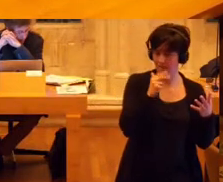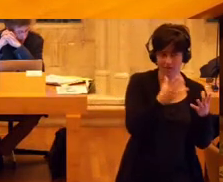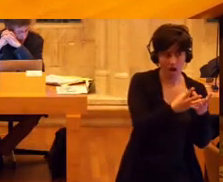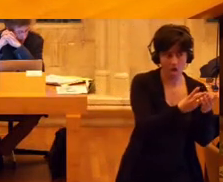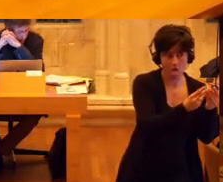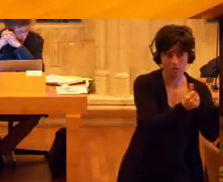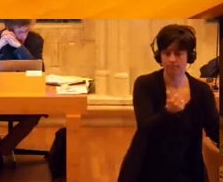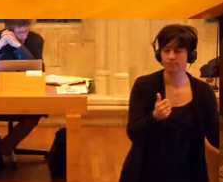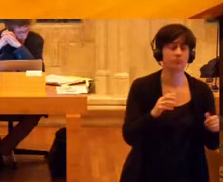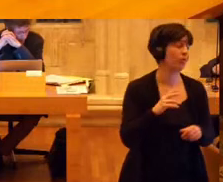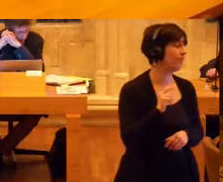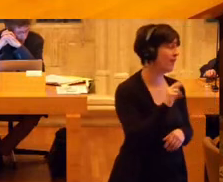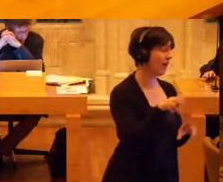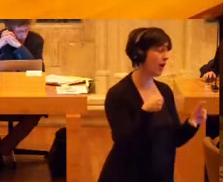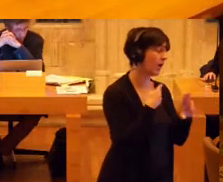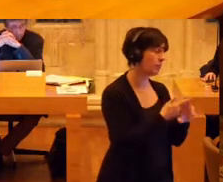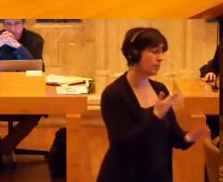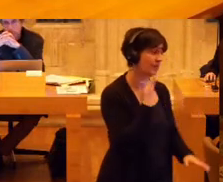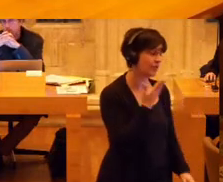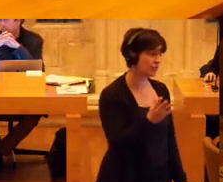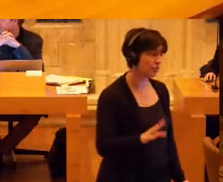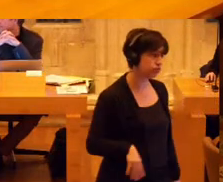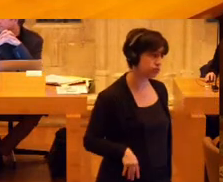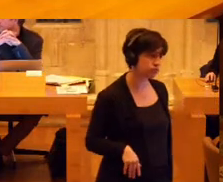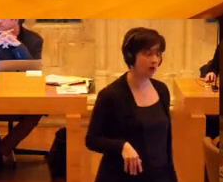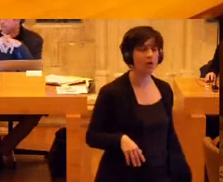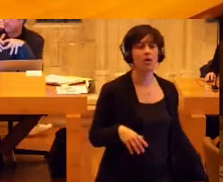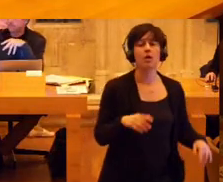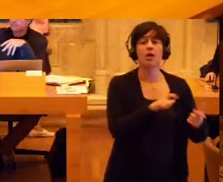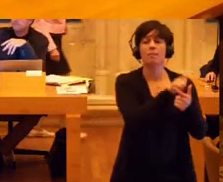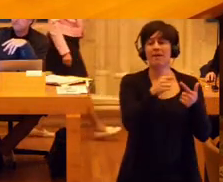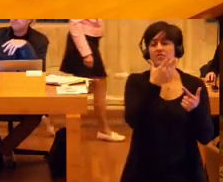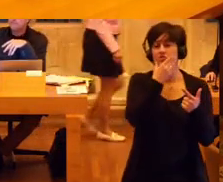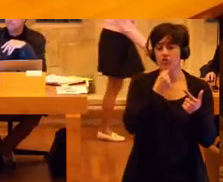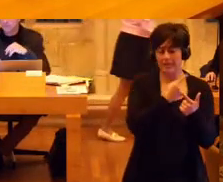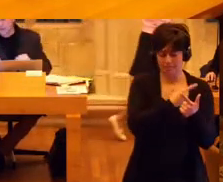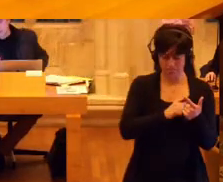Bon, on va vous répondre. Bon, alors ensuite, j'ai Francis Joly.